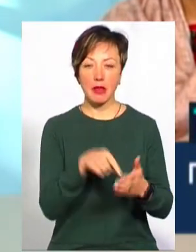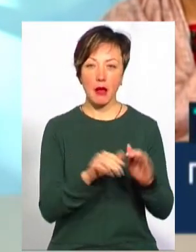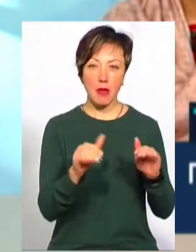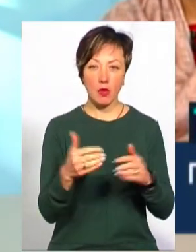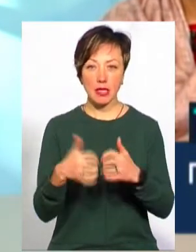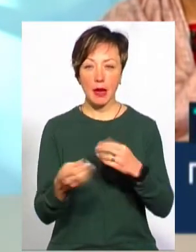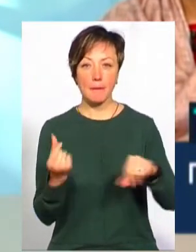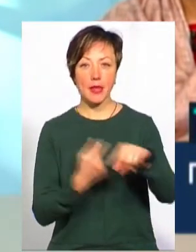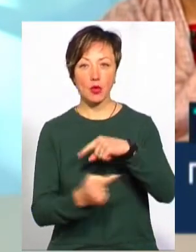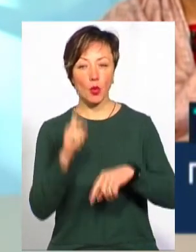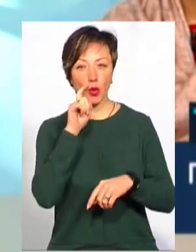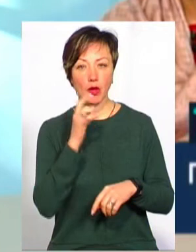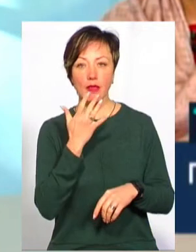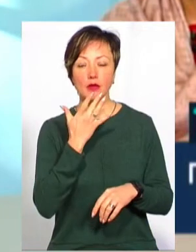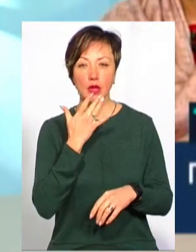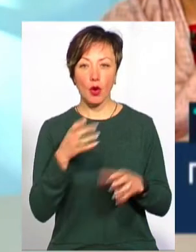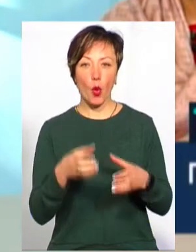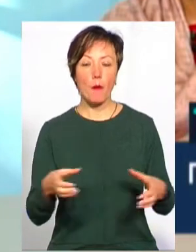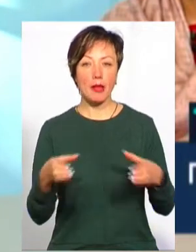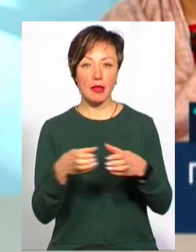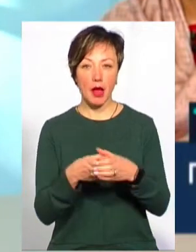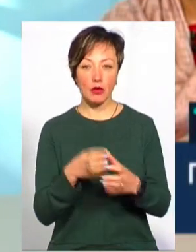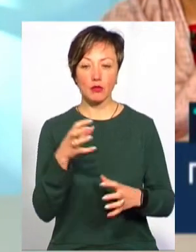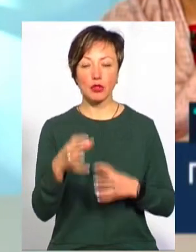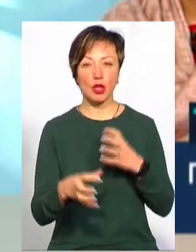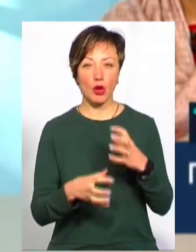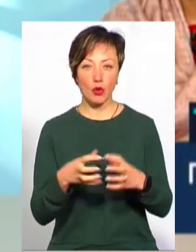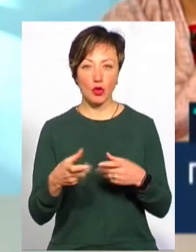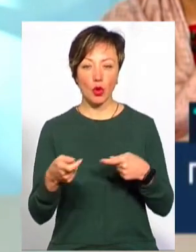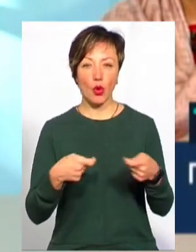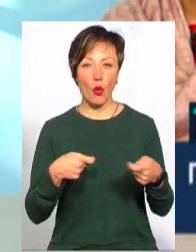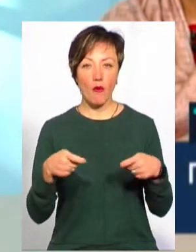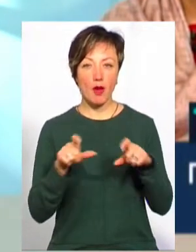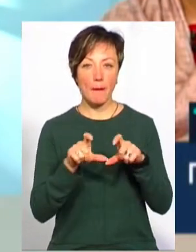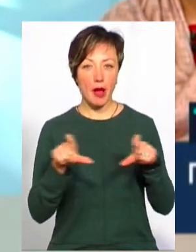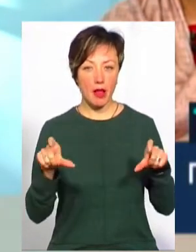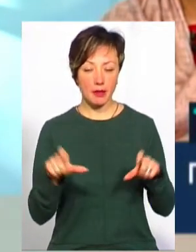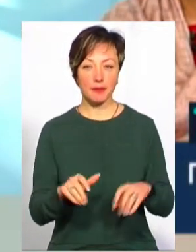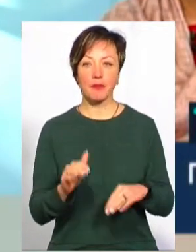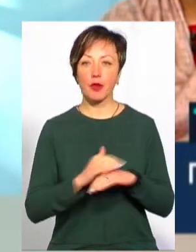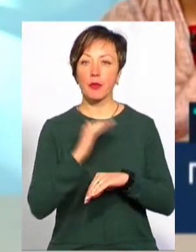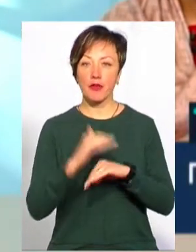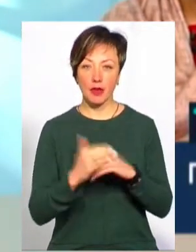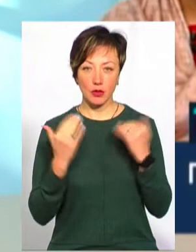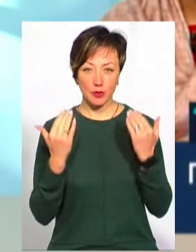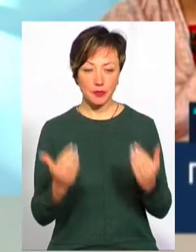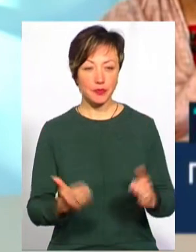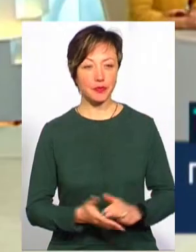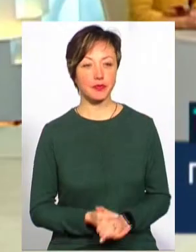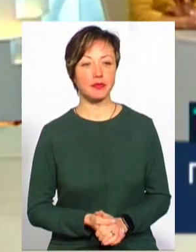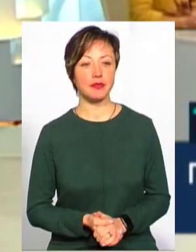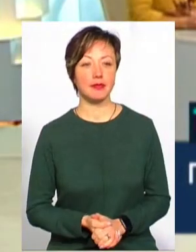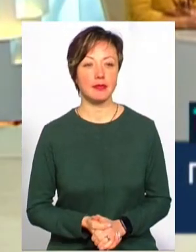середнього бізнесу Українського національного комітету Міжнародної торгової палати. Доброго вечора, панове. Доброго